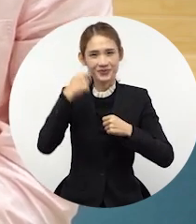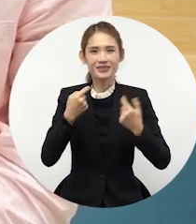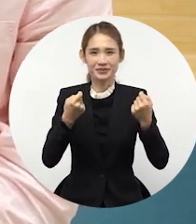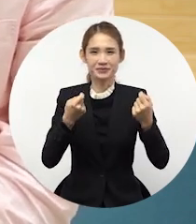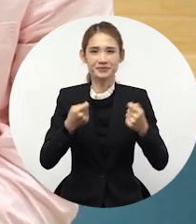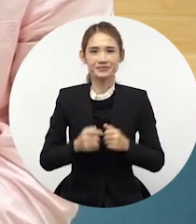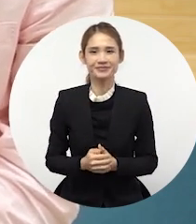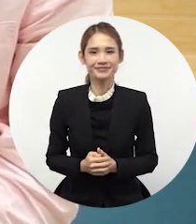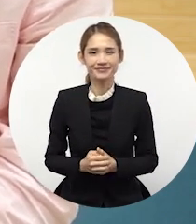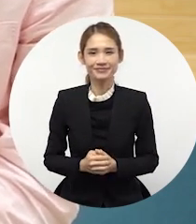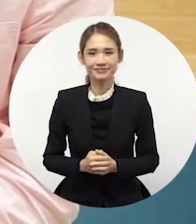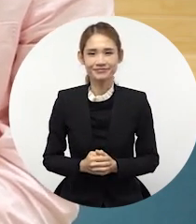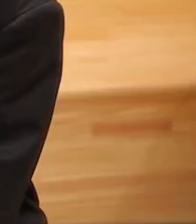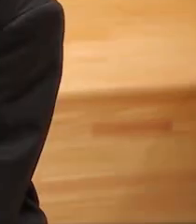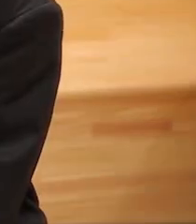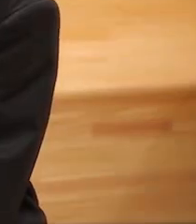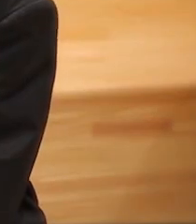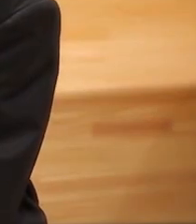같진 않아요.